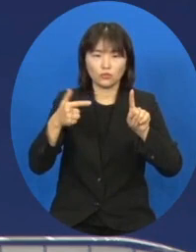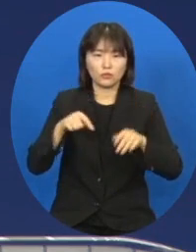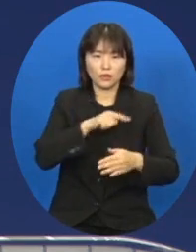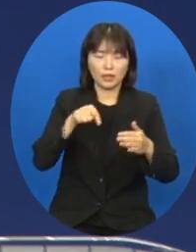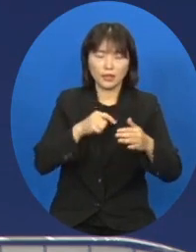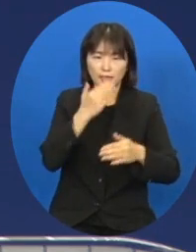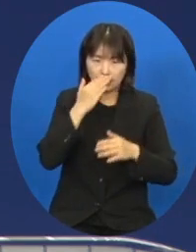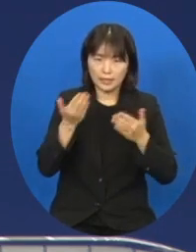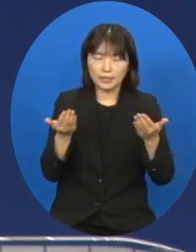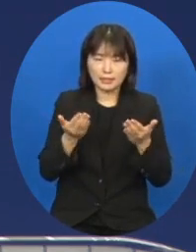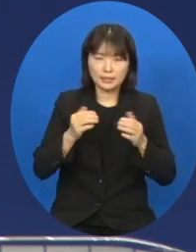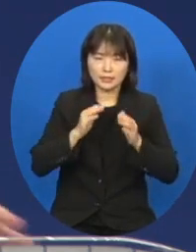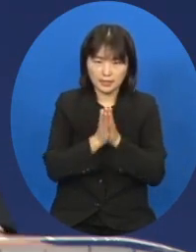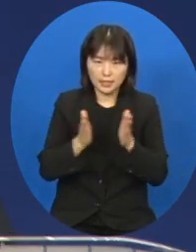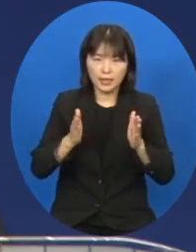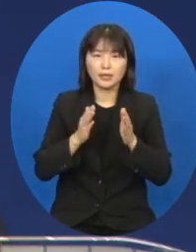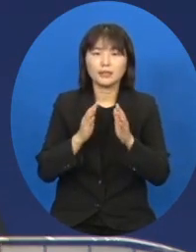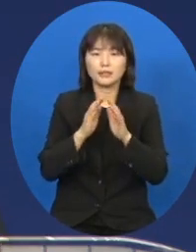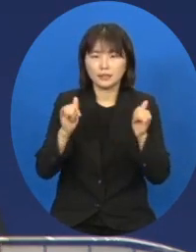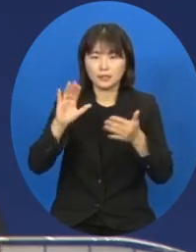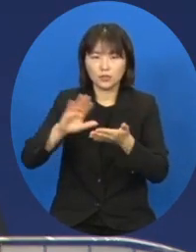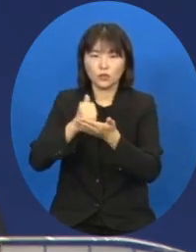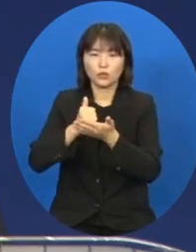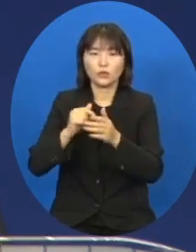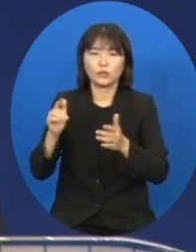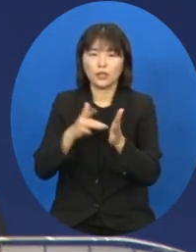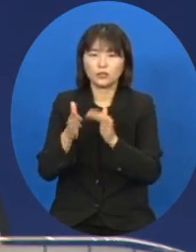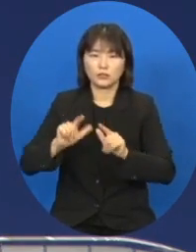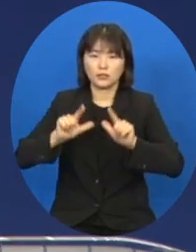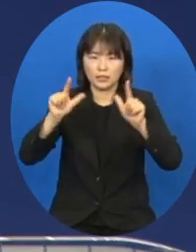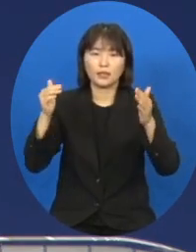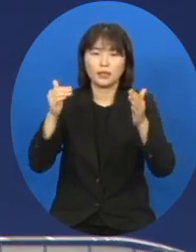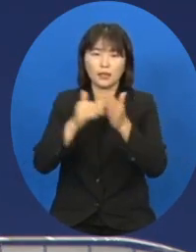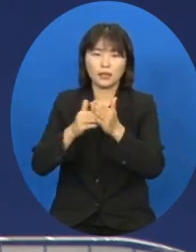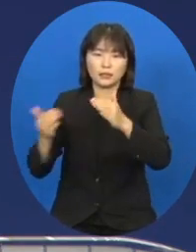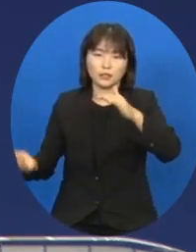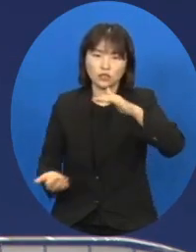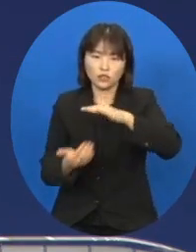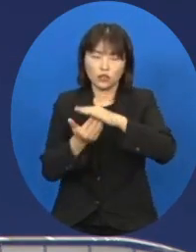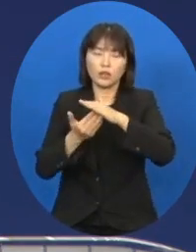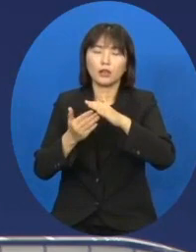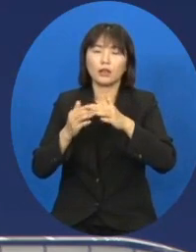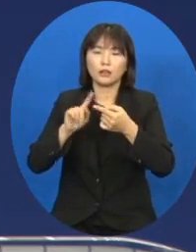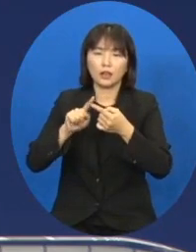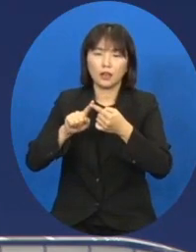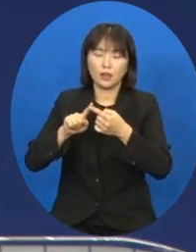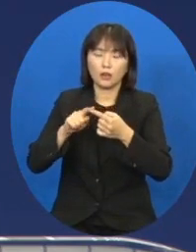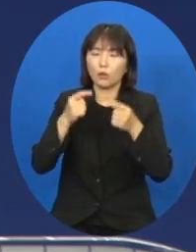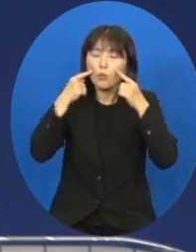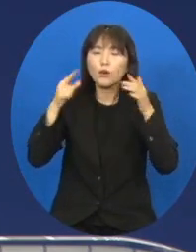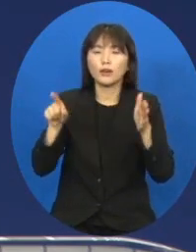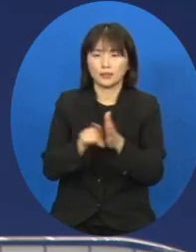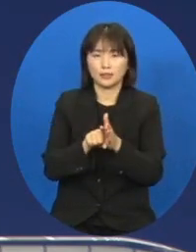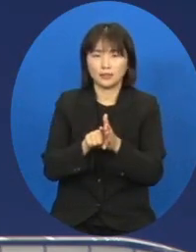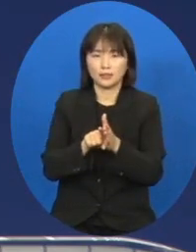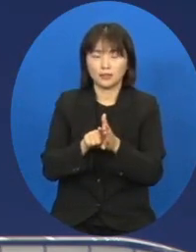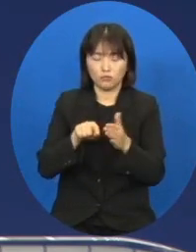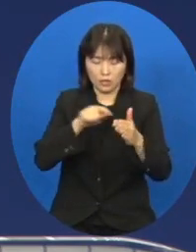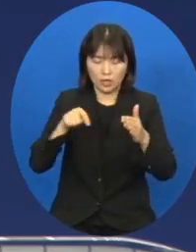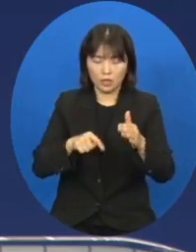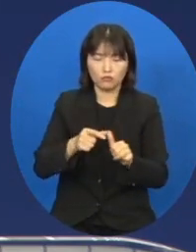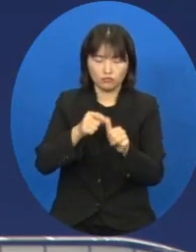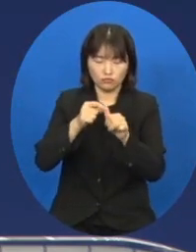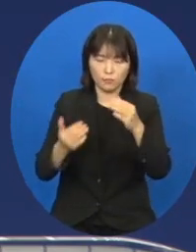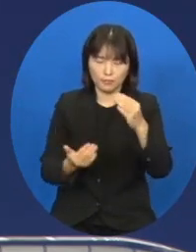예수의 날까지 이루실 줄을 우리는 확신하노라. 우리 안에 구원의 사건을 일으키신